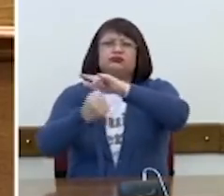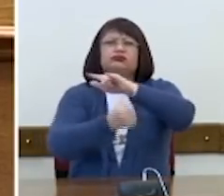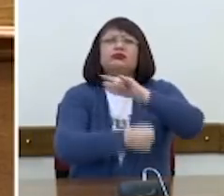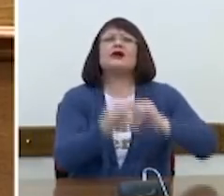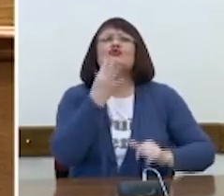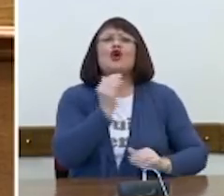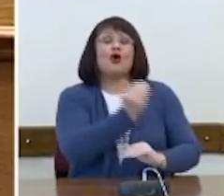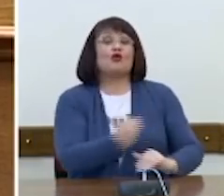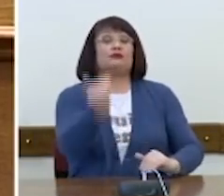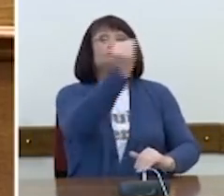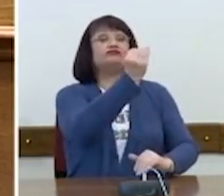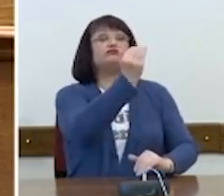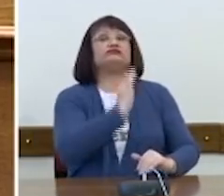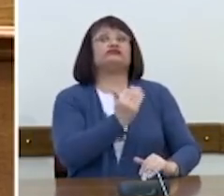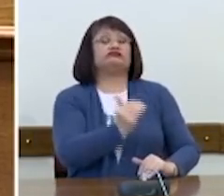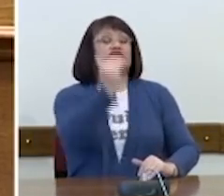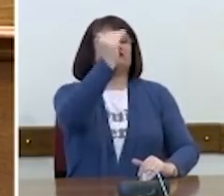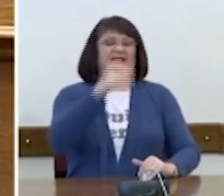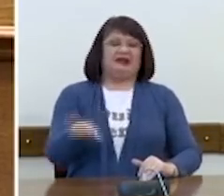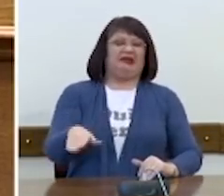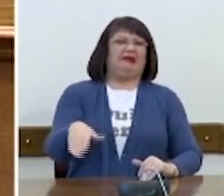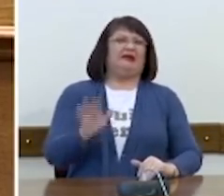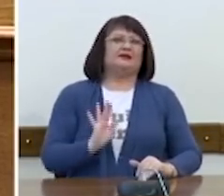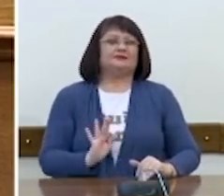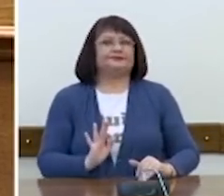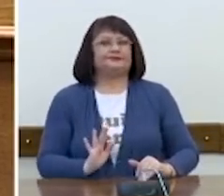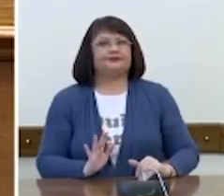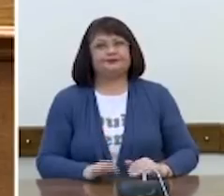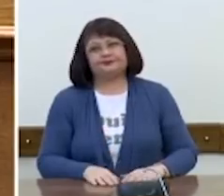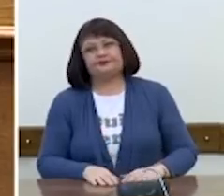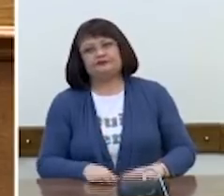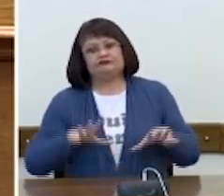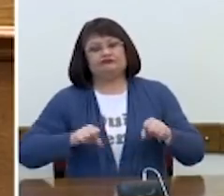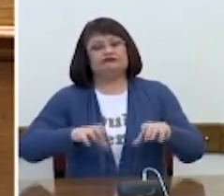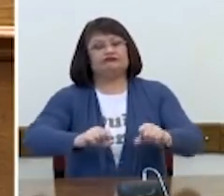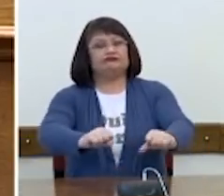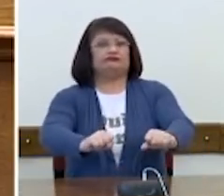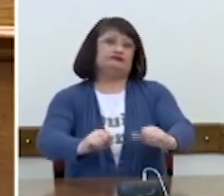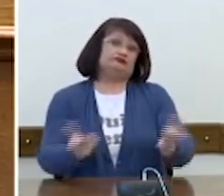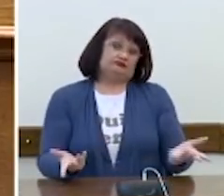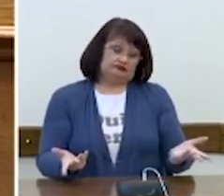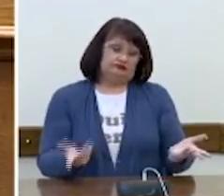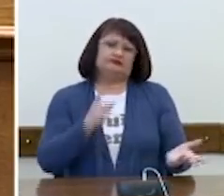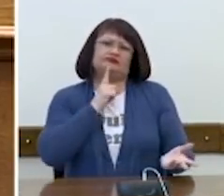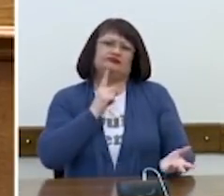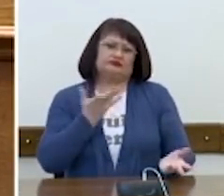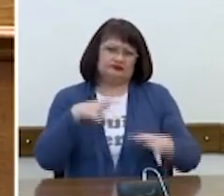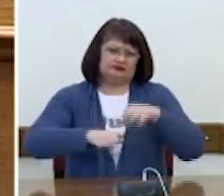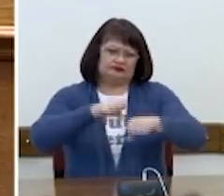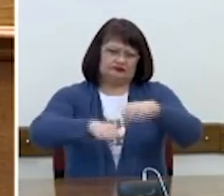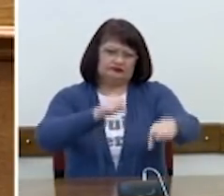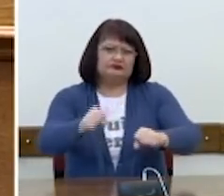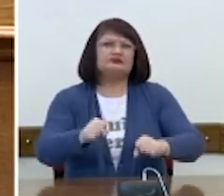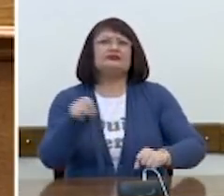η θέση τους στο κλαμπ των μεγάλων θηρευτών της εποχής του ιμπεριαλισμού, που ζουν κυριολεκτικά από το